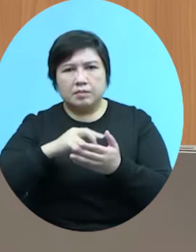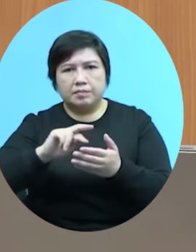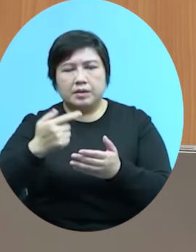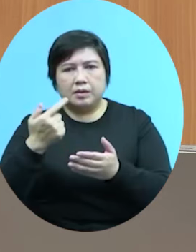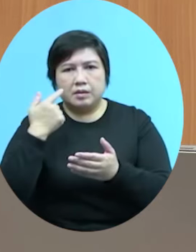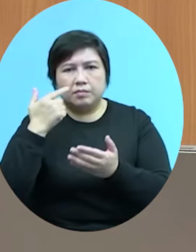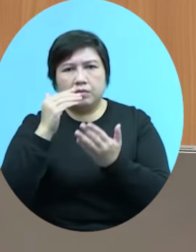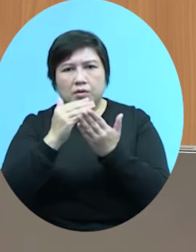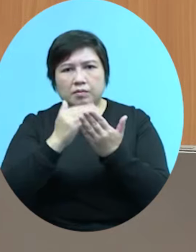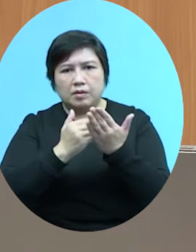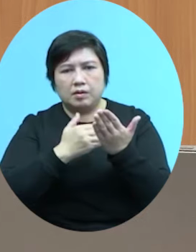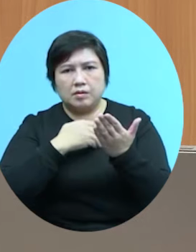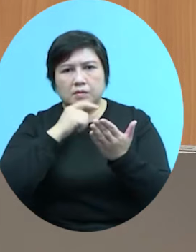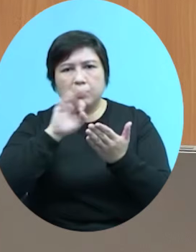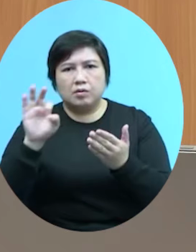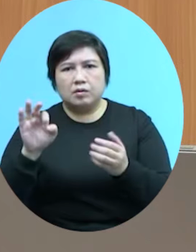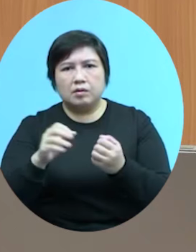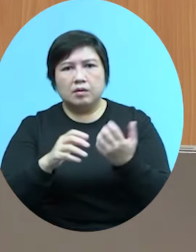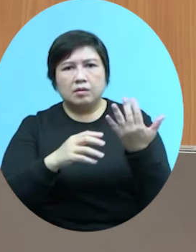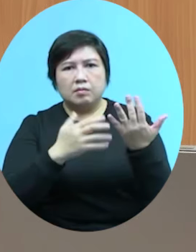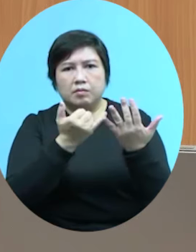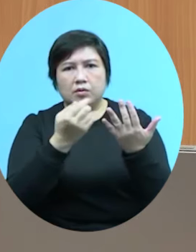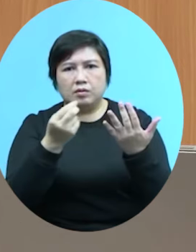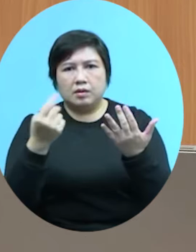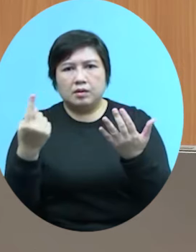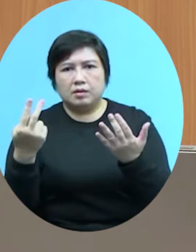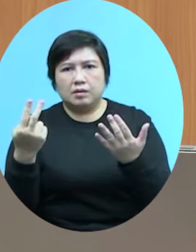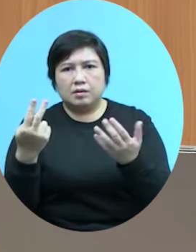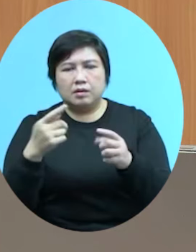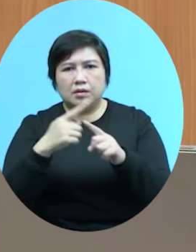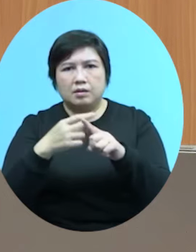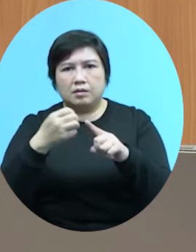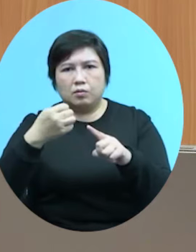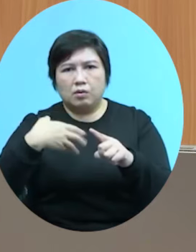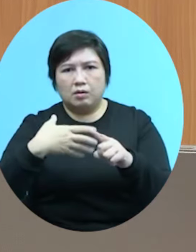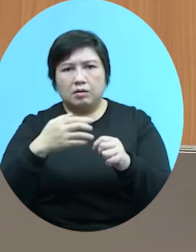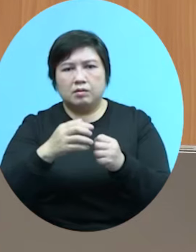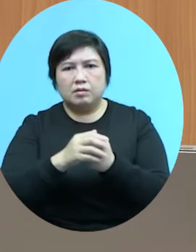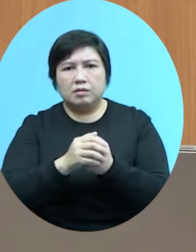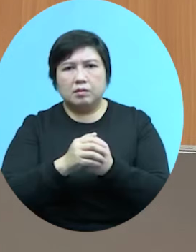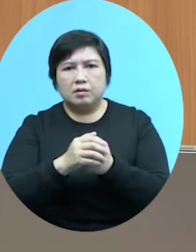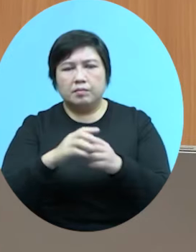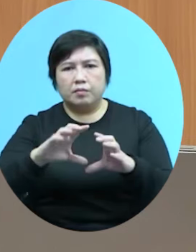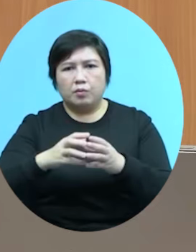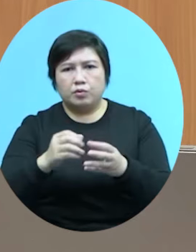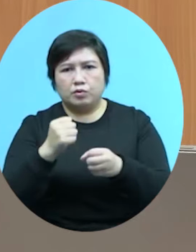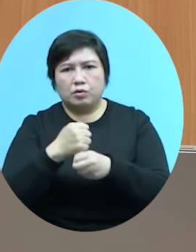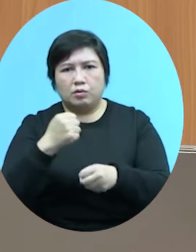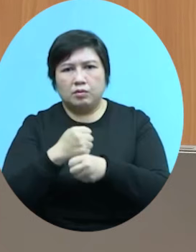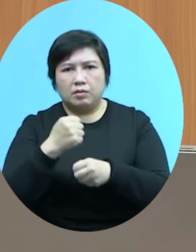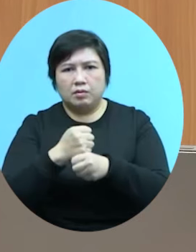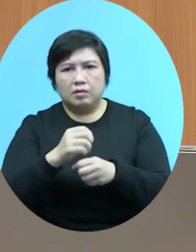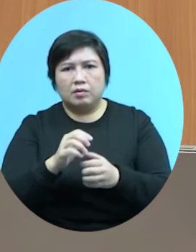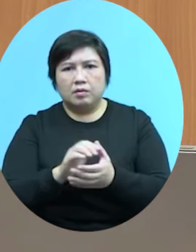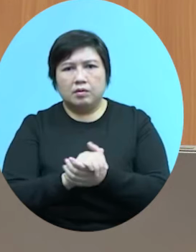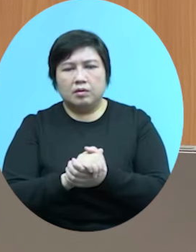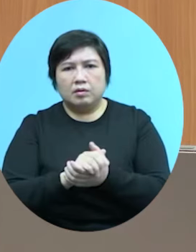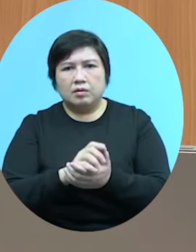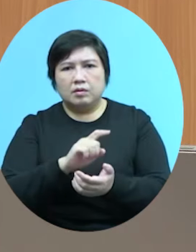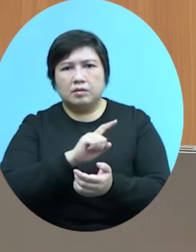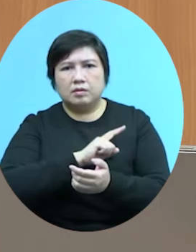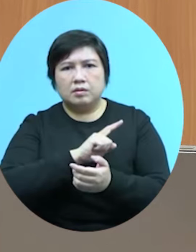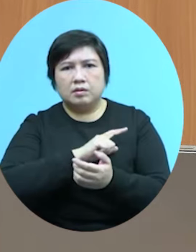措施五六七二就是在那個XKONG部門做的他本身